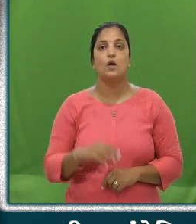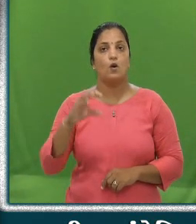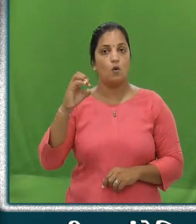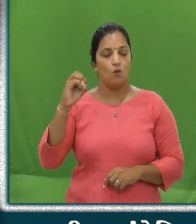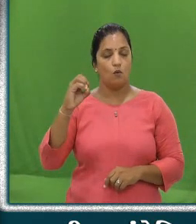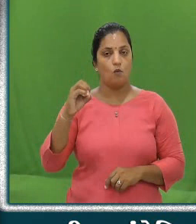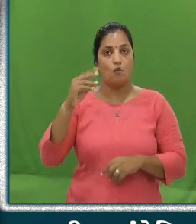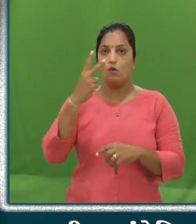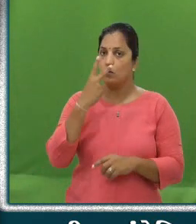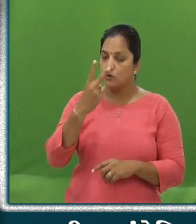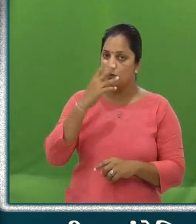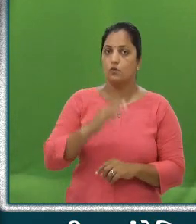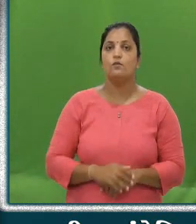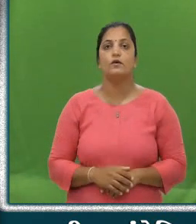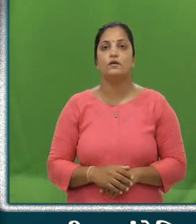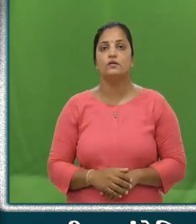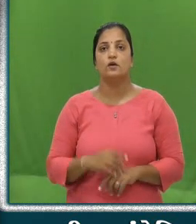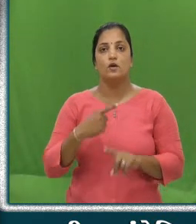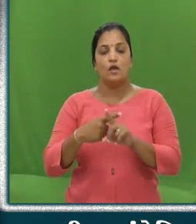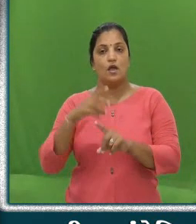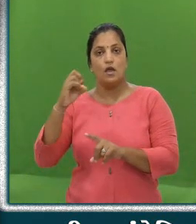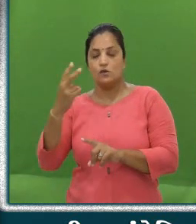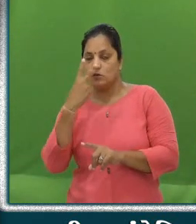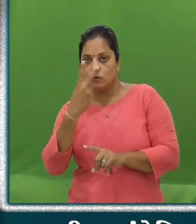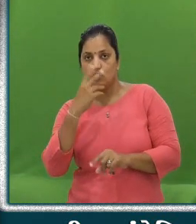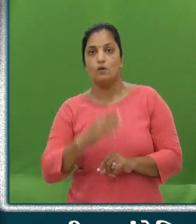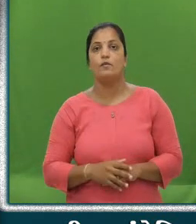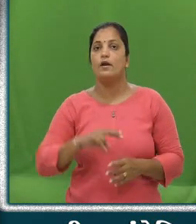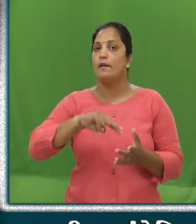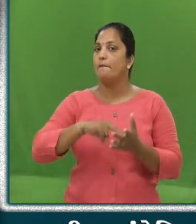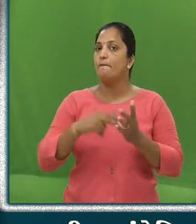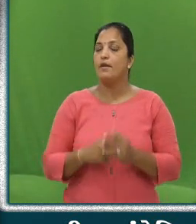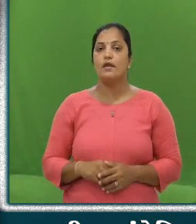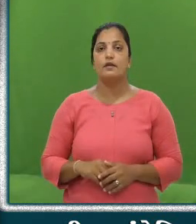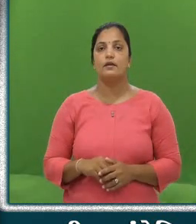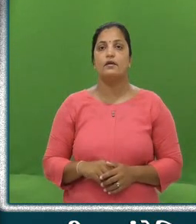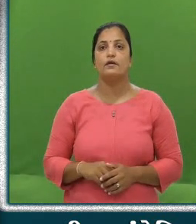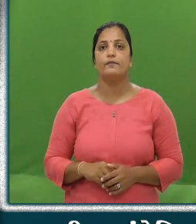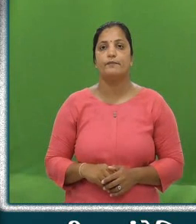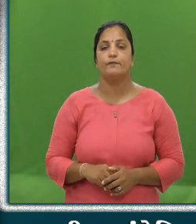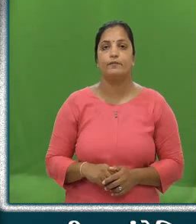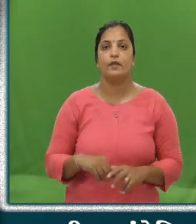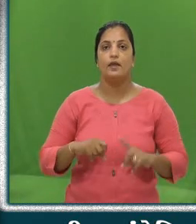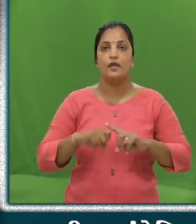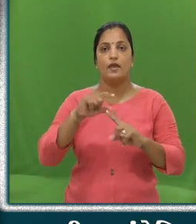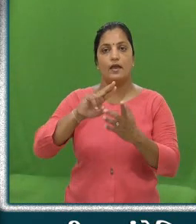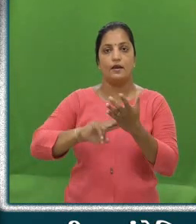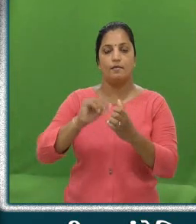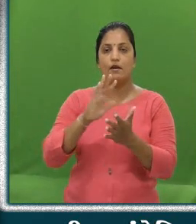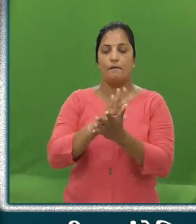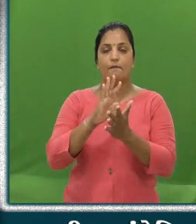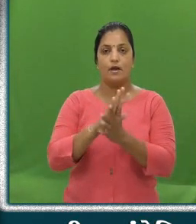રંગસૂત્ર તેઓની અંદર જોવા મળતો હોય છે એક્સ ઓ જે જોવા મળે તો તે એ શું થાય છે કિન્નર થતા હોય